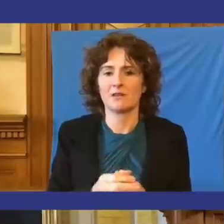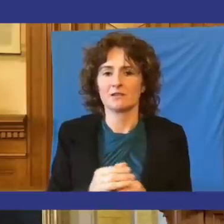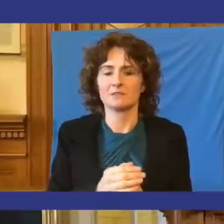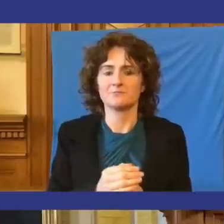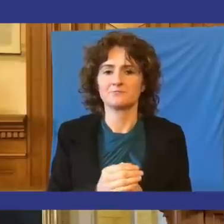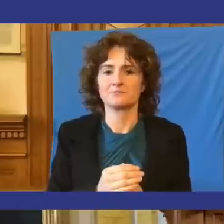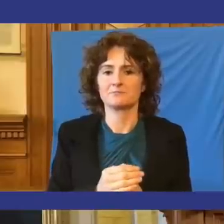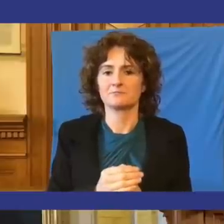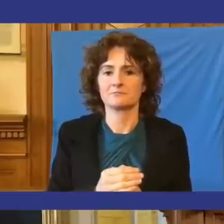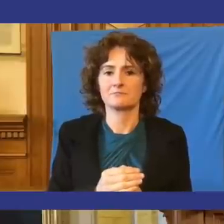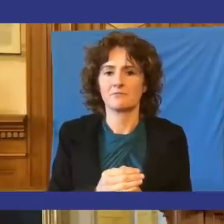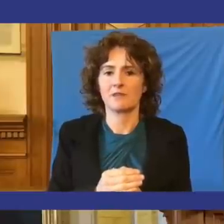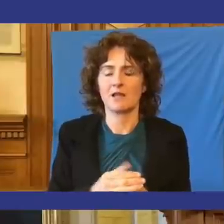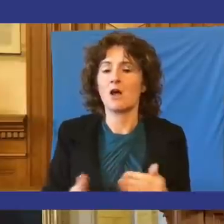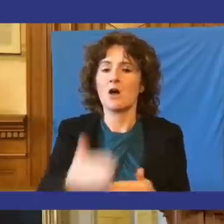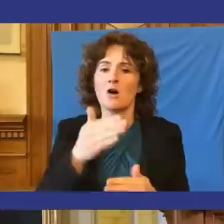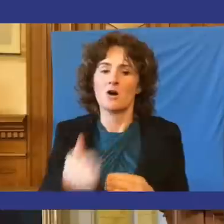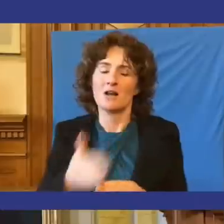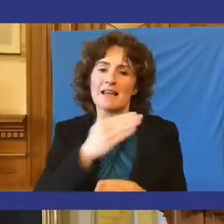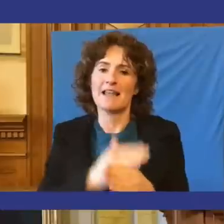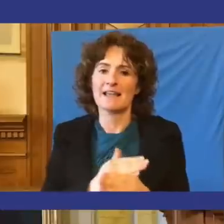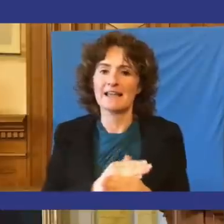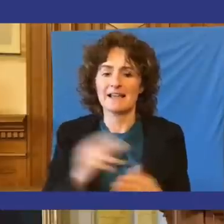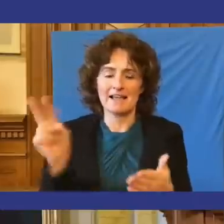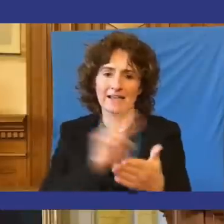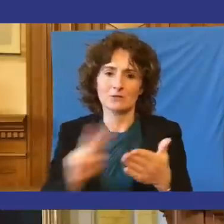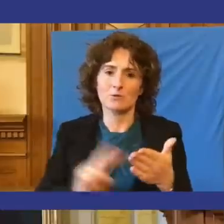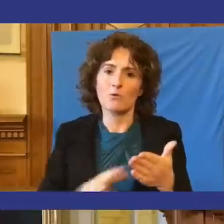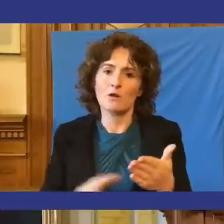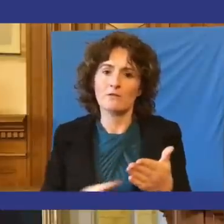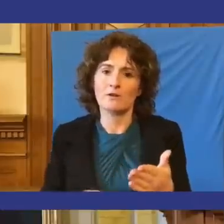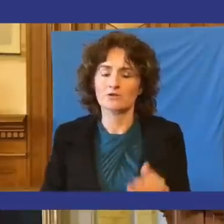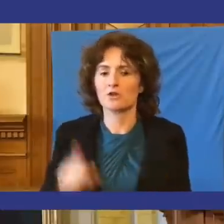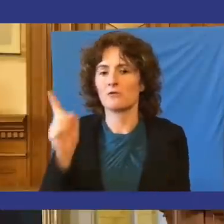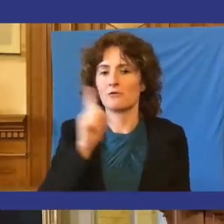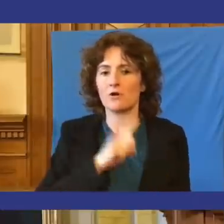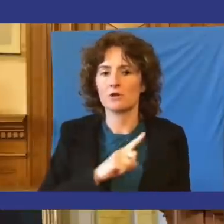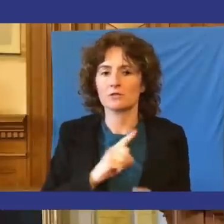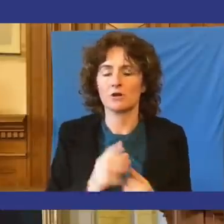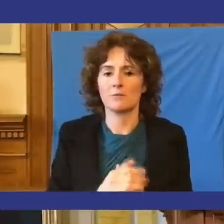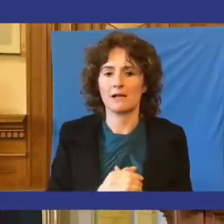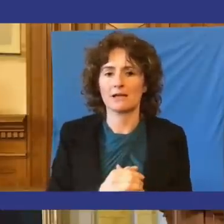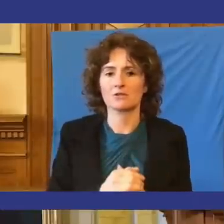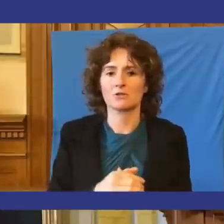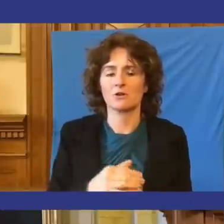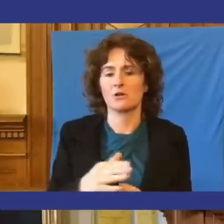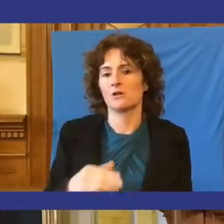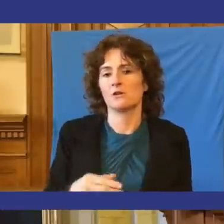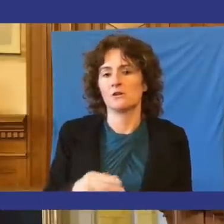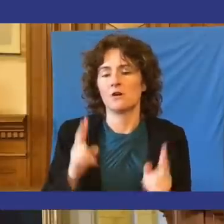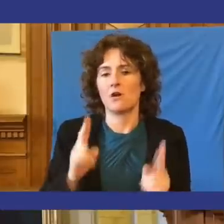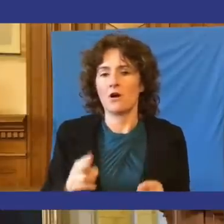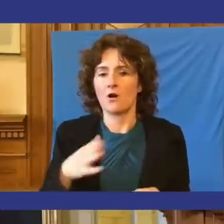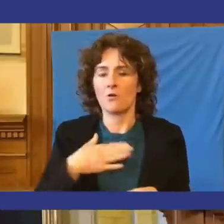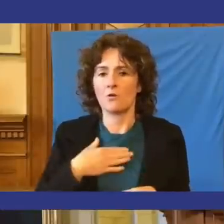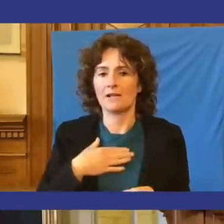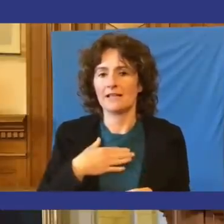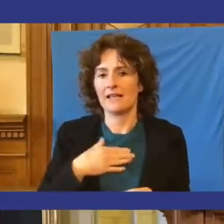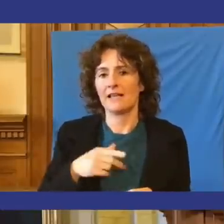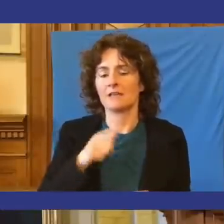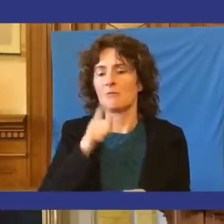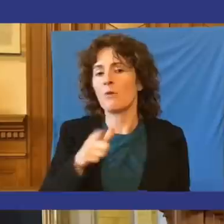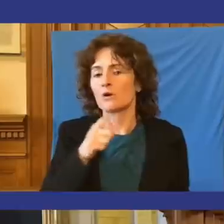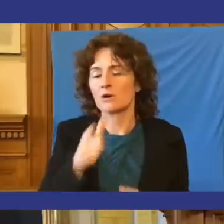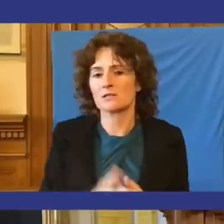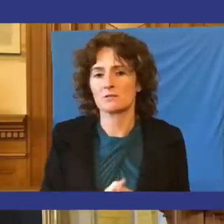hölgyet önjelölte. A legelejét olvasom akkor... már föl hangosan, Tamás. Olvasom föl azt a részt, ahol panaszkodik arra, hogy én nem adtam neki jelöltet. És nem fogom itt keresgélni.